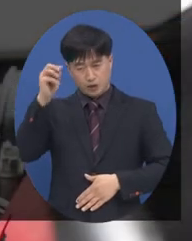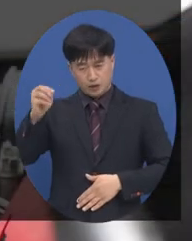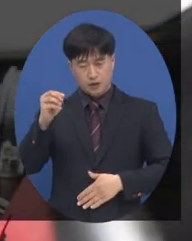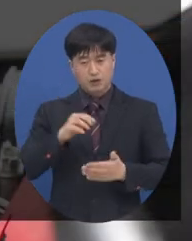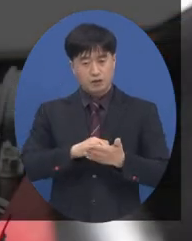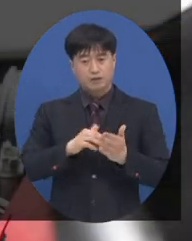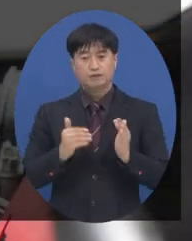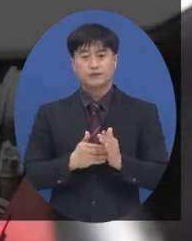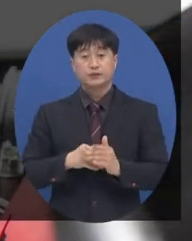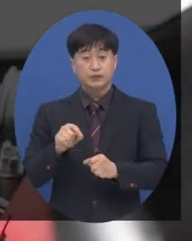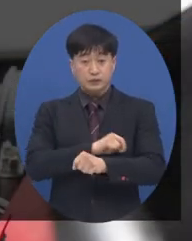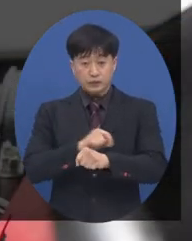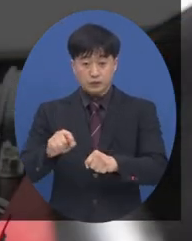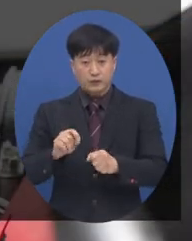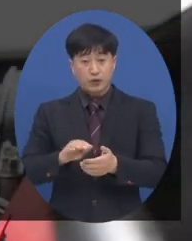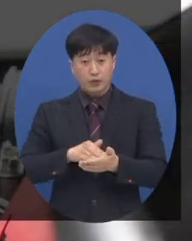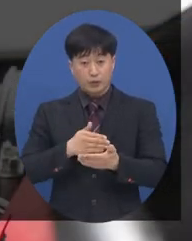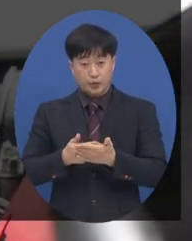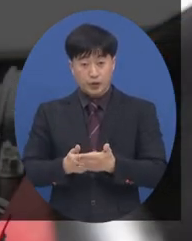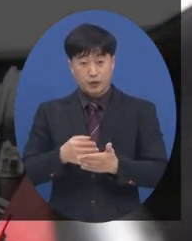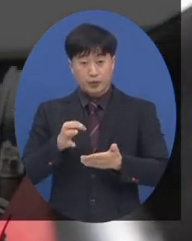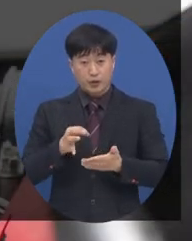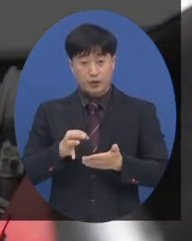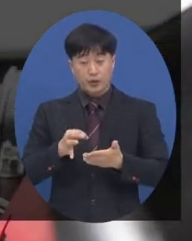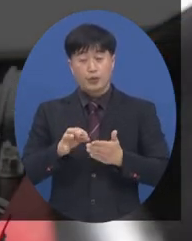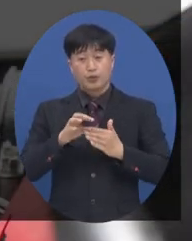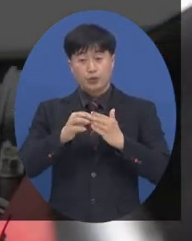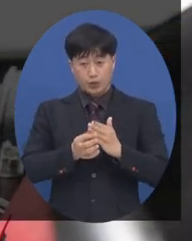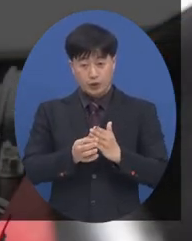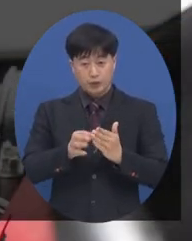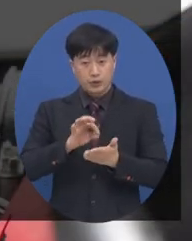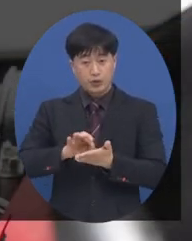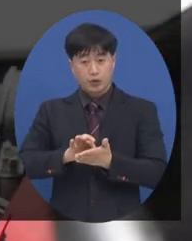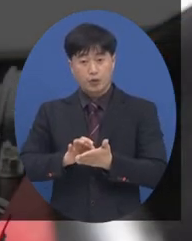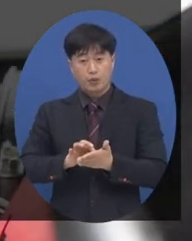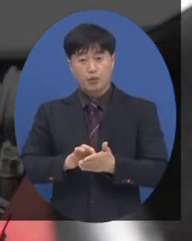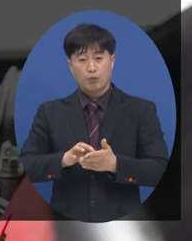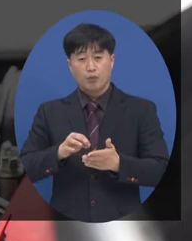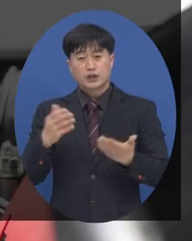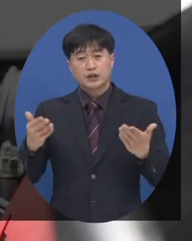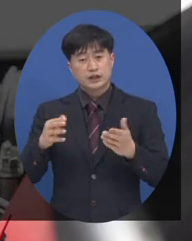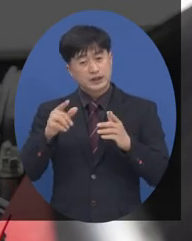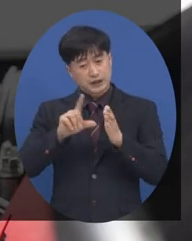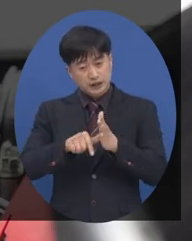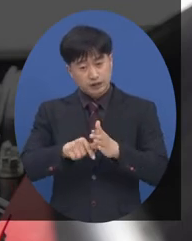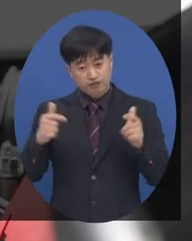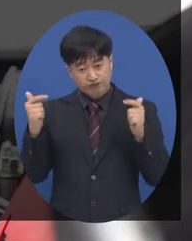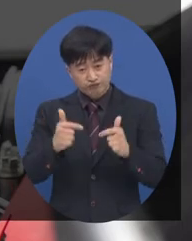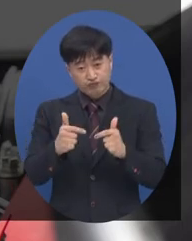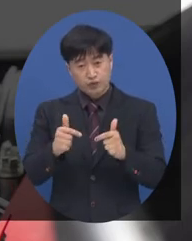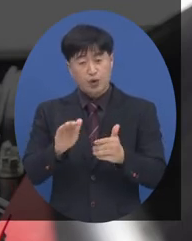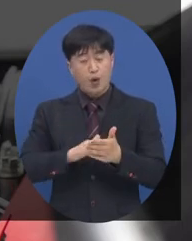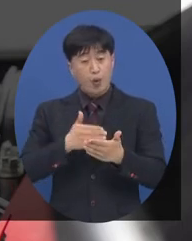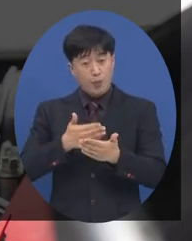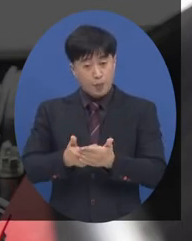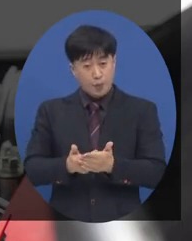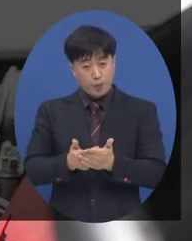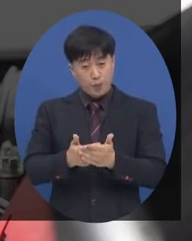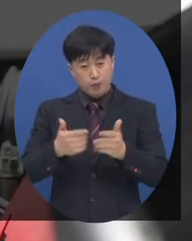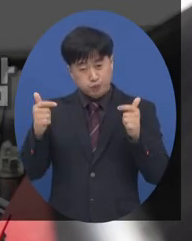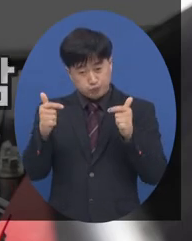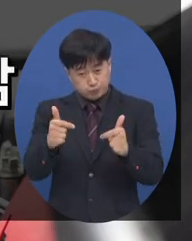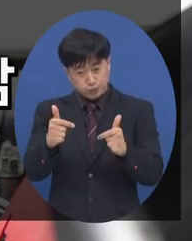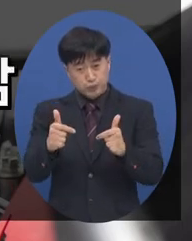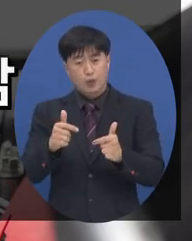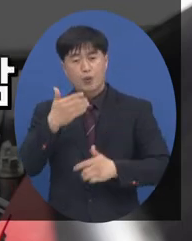특정 정비 비용 청구 프로그램을 이용하거나 통상적인 작업시간 축소 수리 범위 제한 무료픽업 서비스 제공을 강요받고